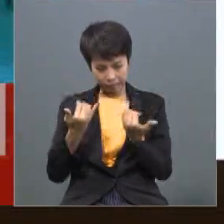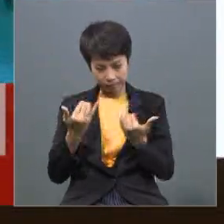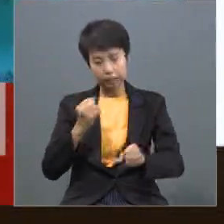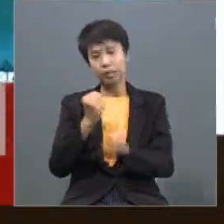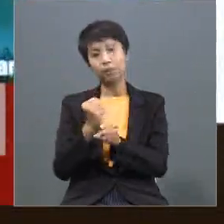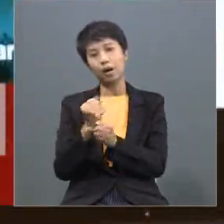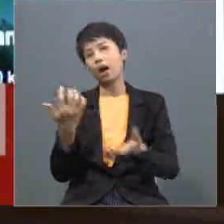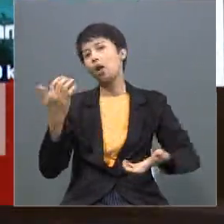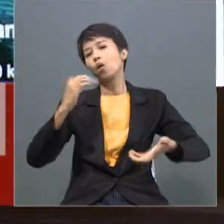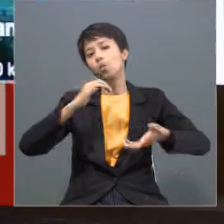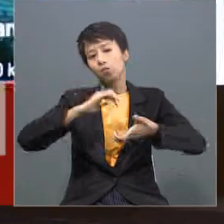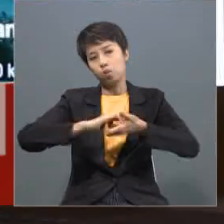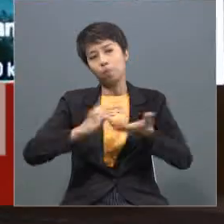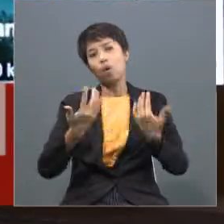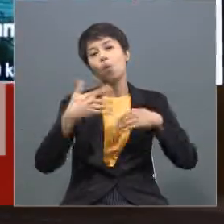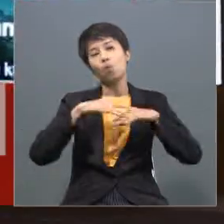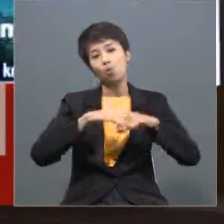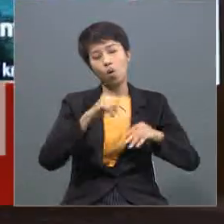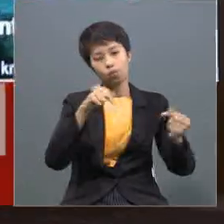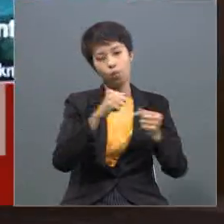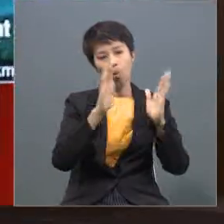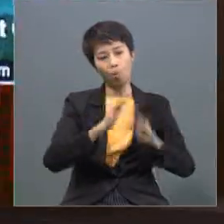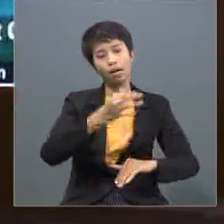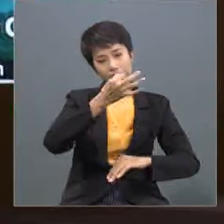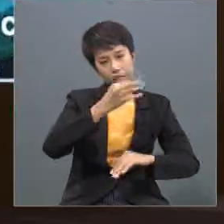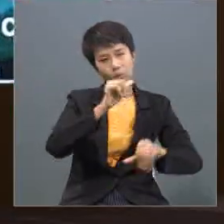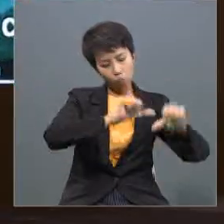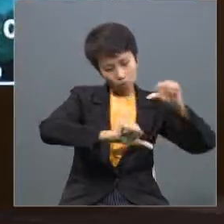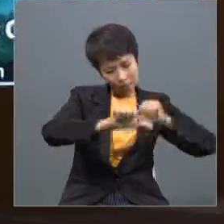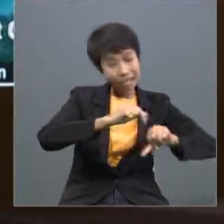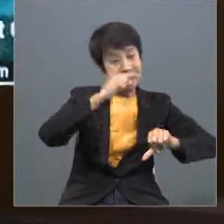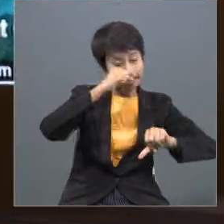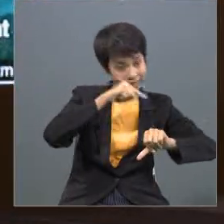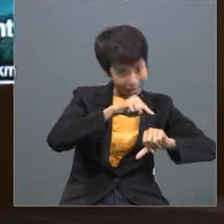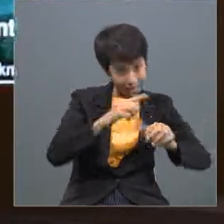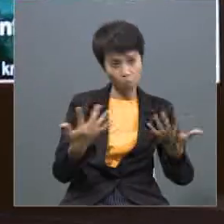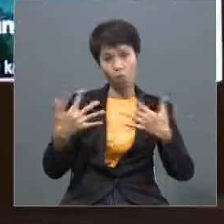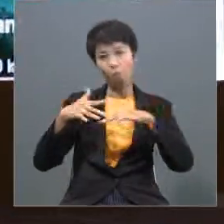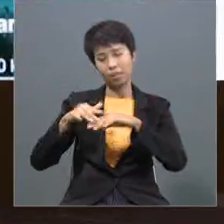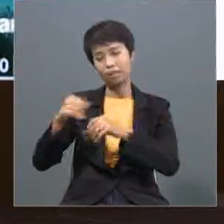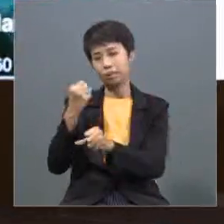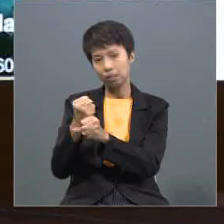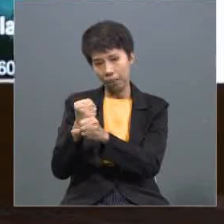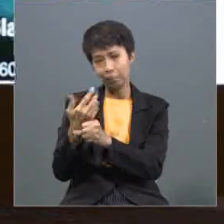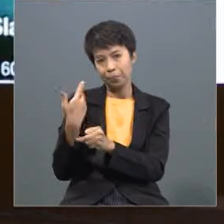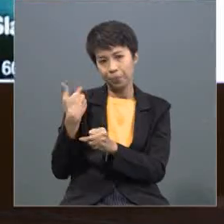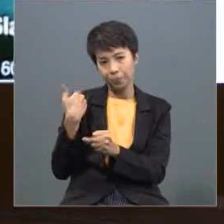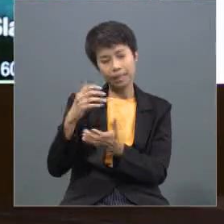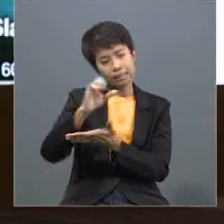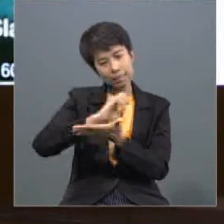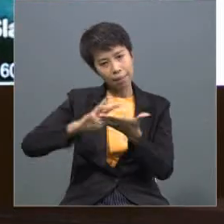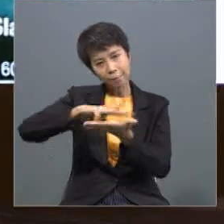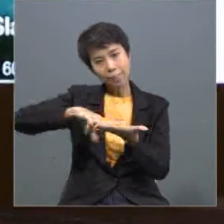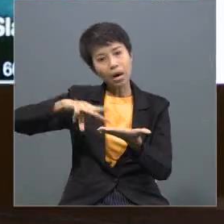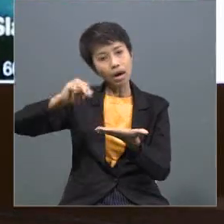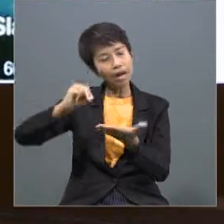ร่วมกับ NASAโดยทีมวิชาการก็จะประกอบด้วยกรมควบคุมมลพิษมหาวิทยาลัยศิลปะสถาบันเทคโนโลยีพระจอมเกล้าเจ้า